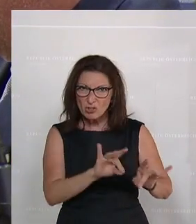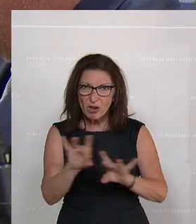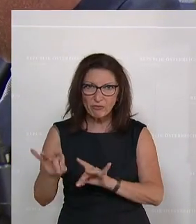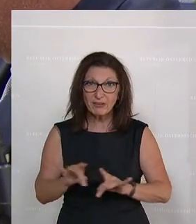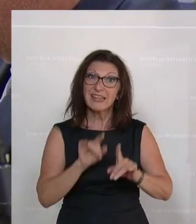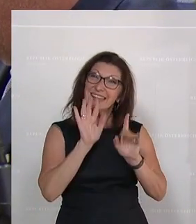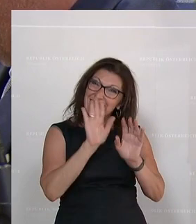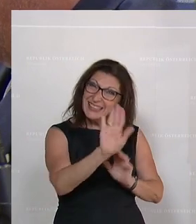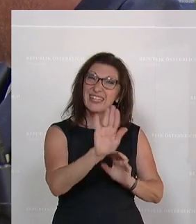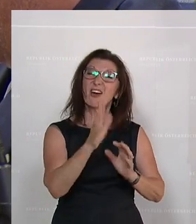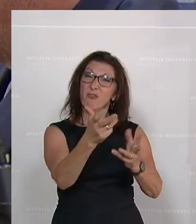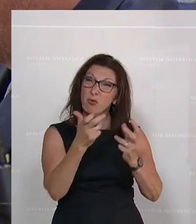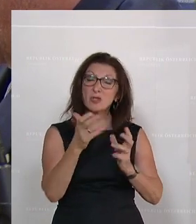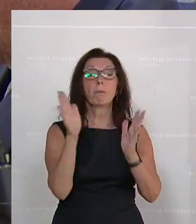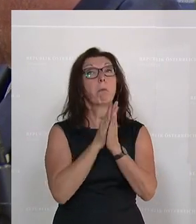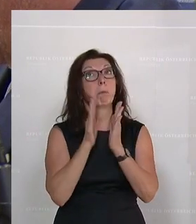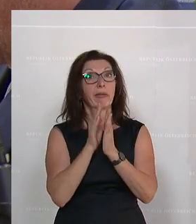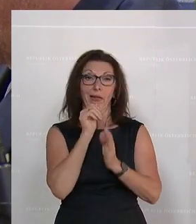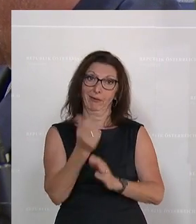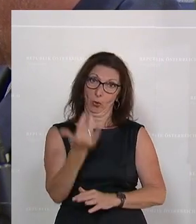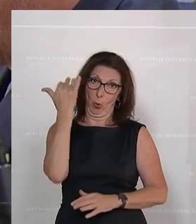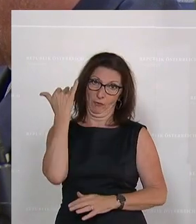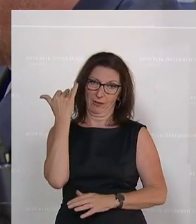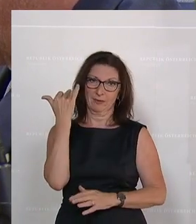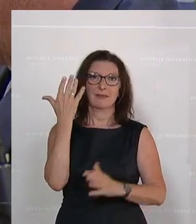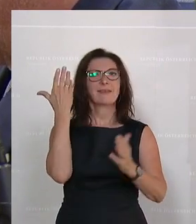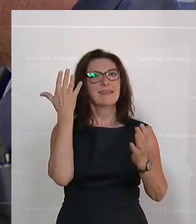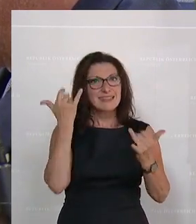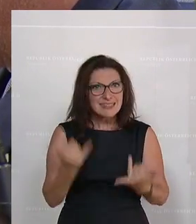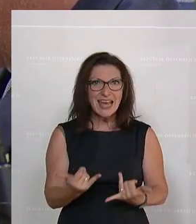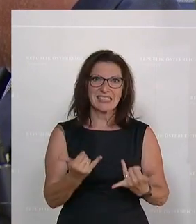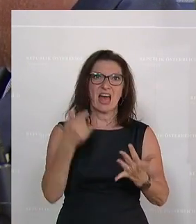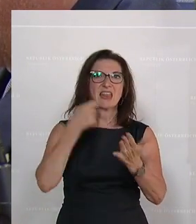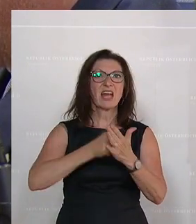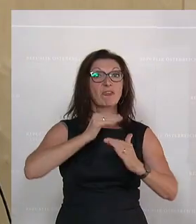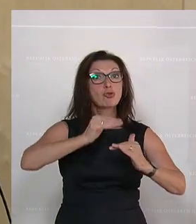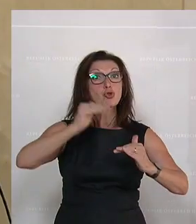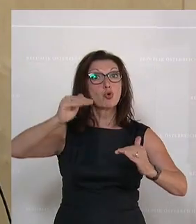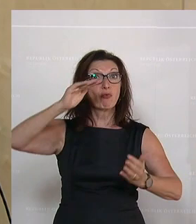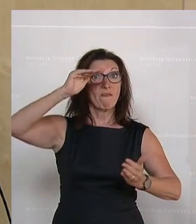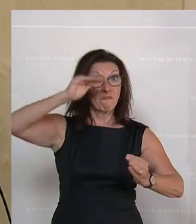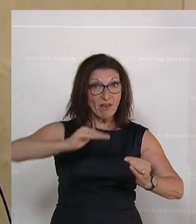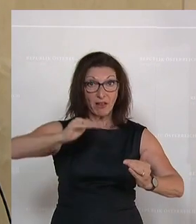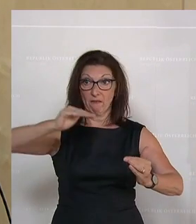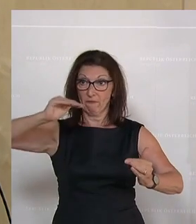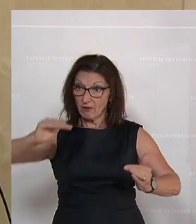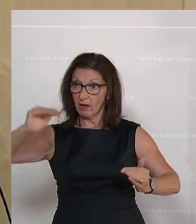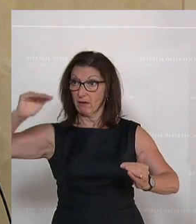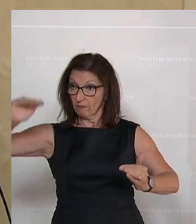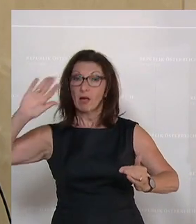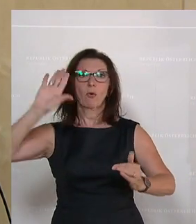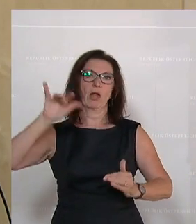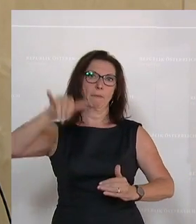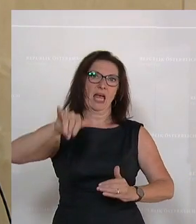das nicht rückwirkend zu machen jetzt wirken die tarifstufen senkungen und dann ab dem ersten jänner 20 23 die